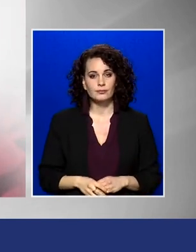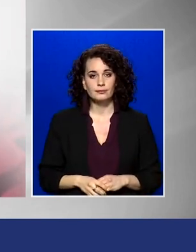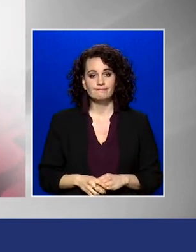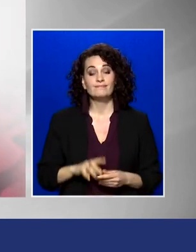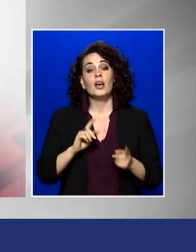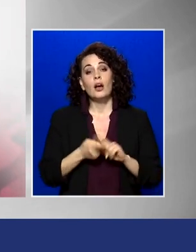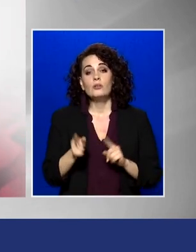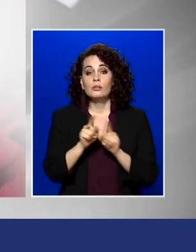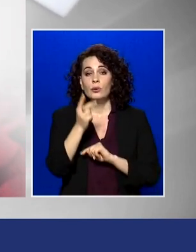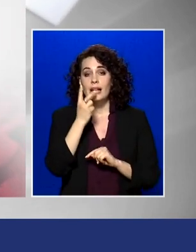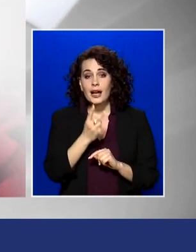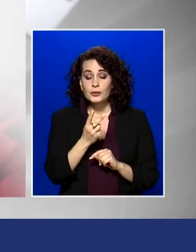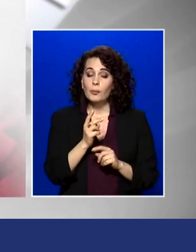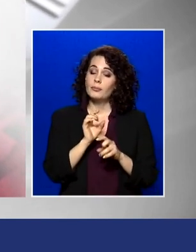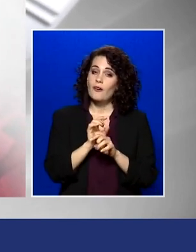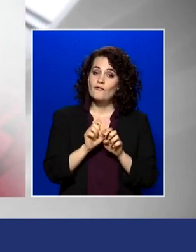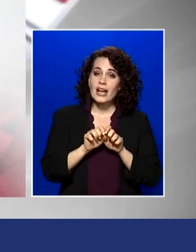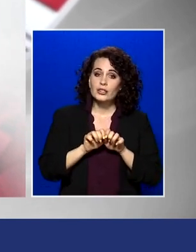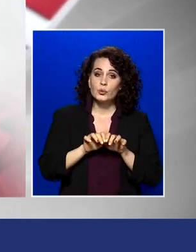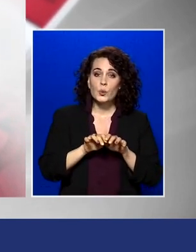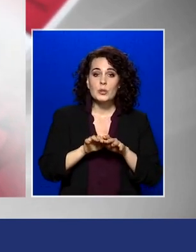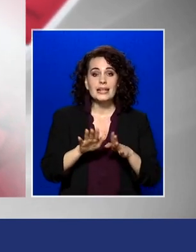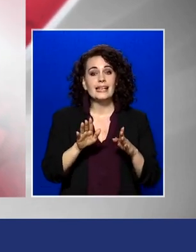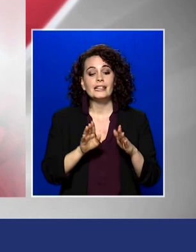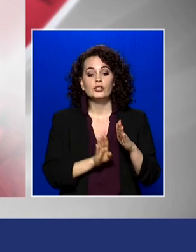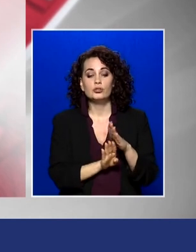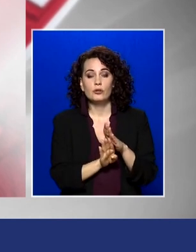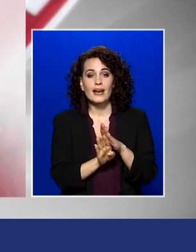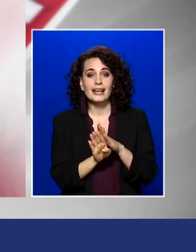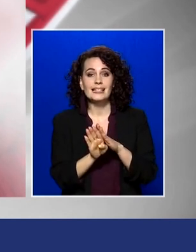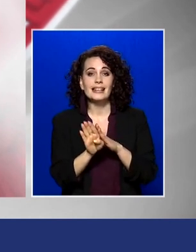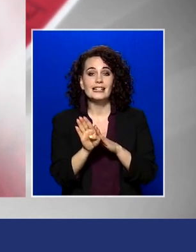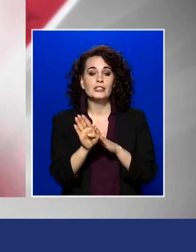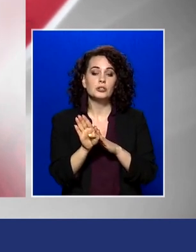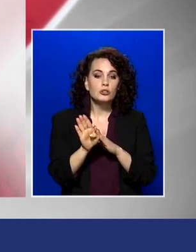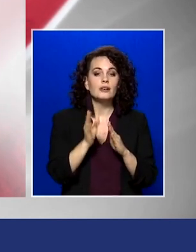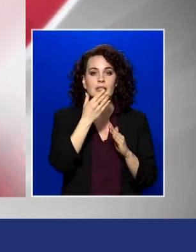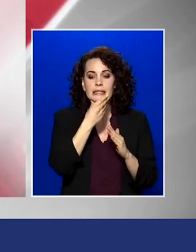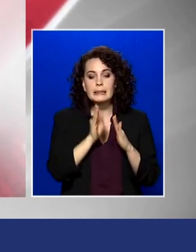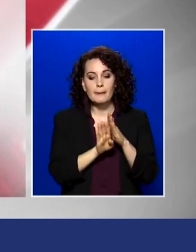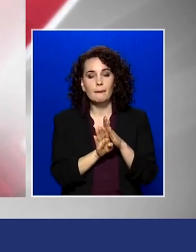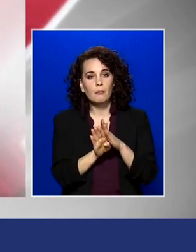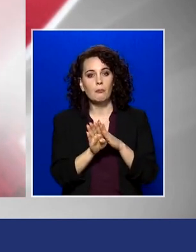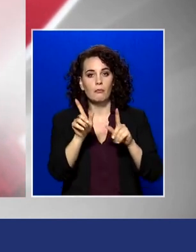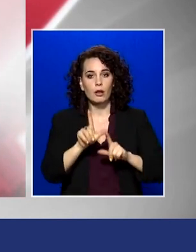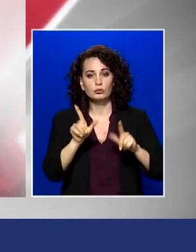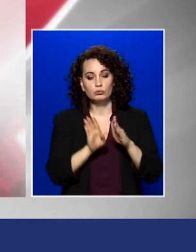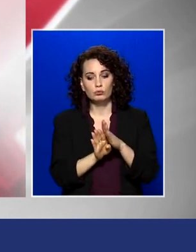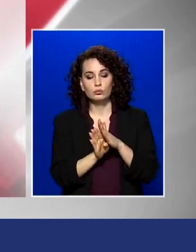úgy látom, hogy a fertőzés mértékének növekedése egyenletes.